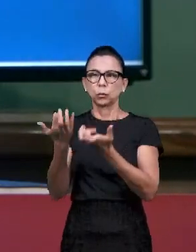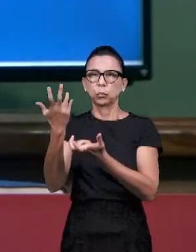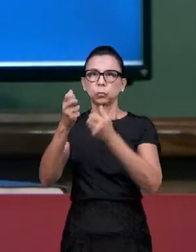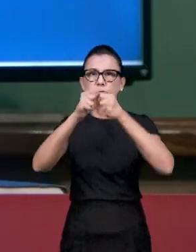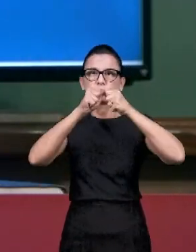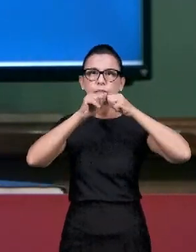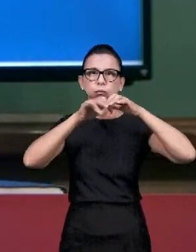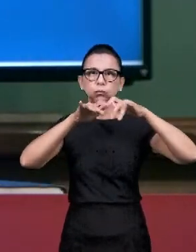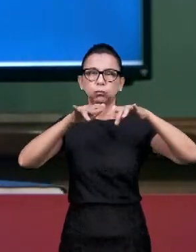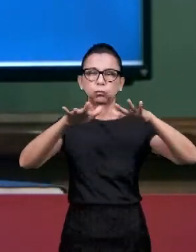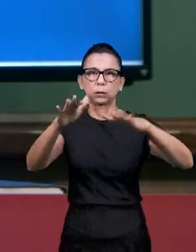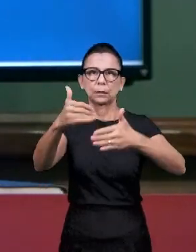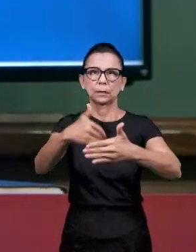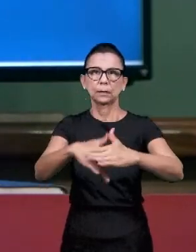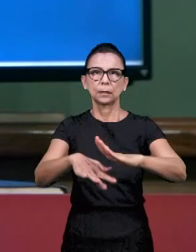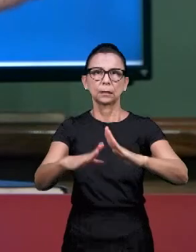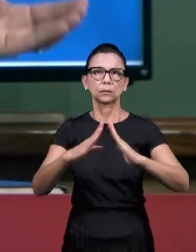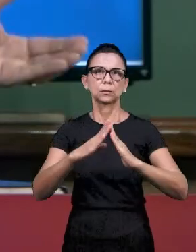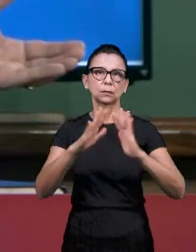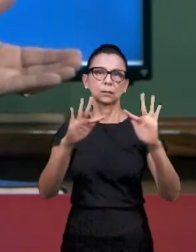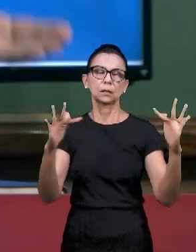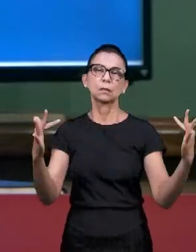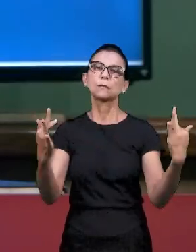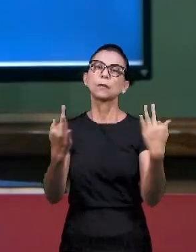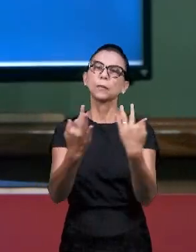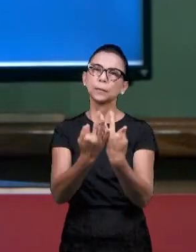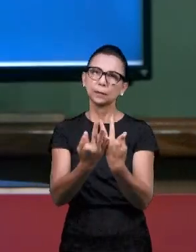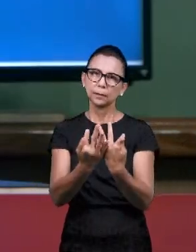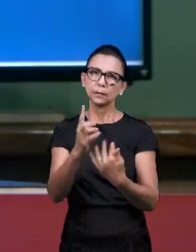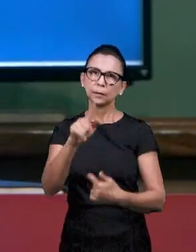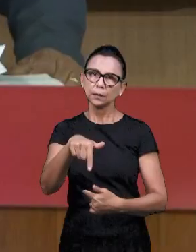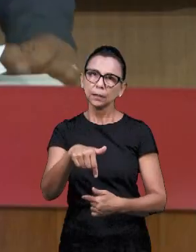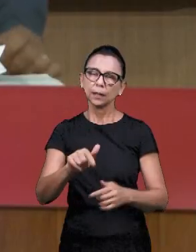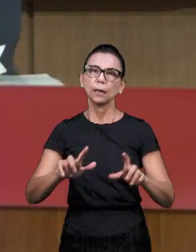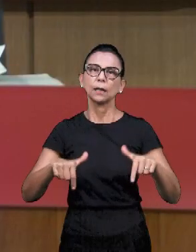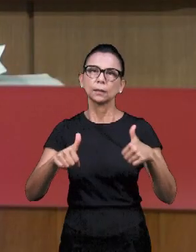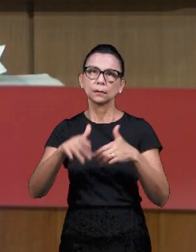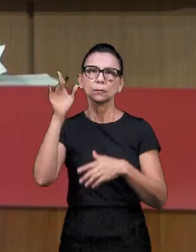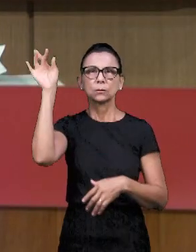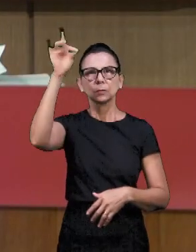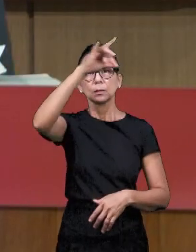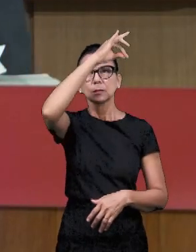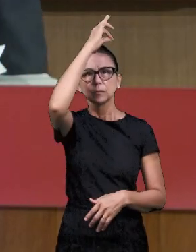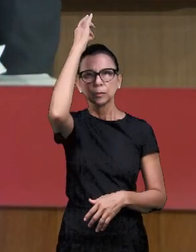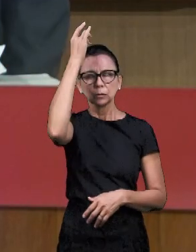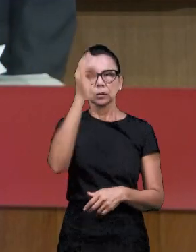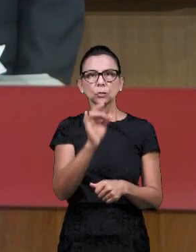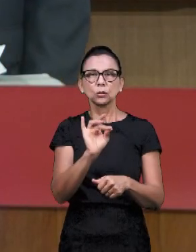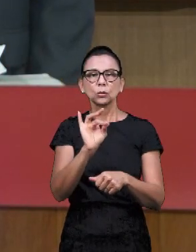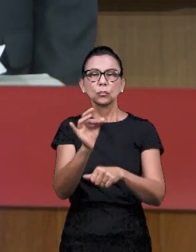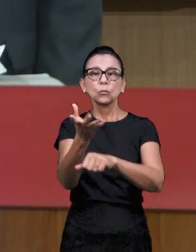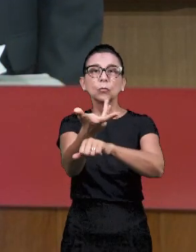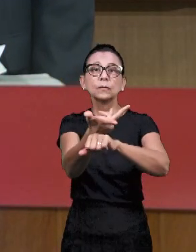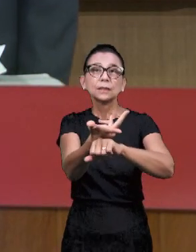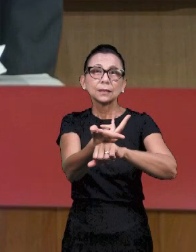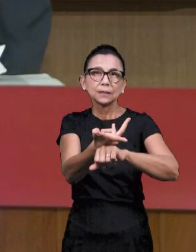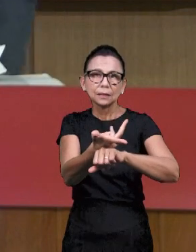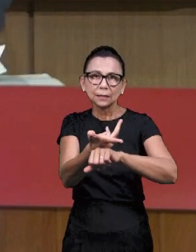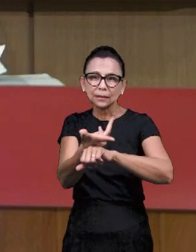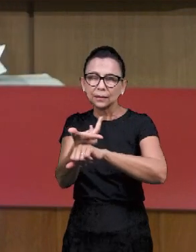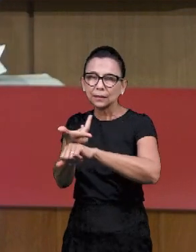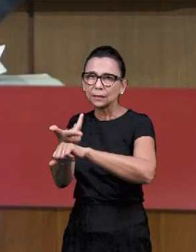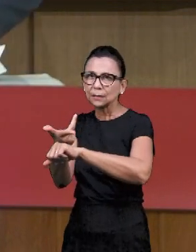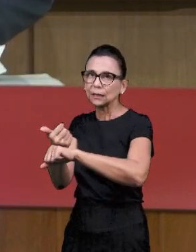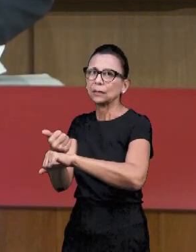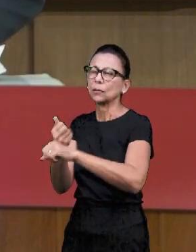было действие Духа Святого, который входил в дома как в виде тепла, теплых волн. И он входил и